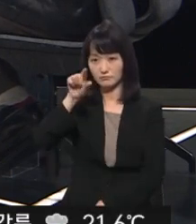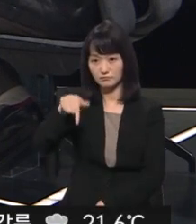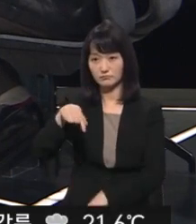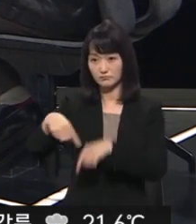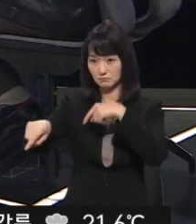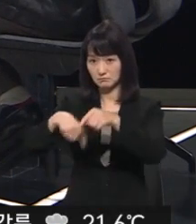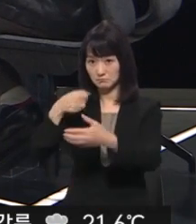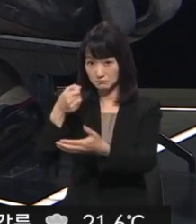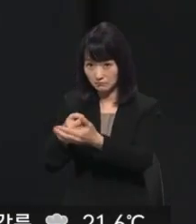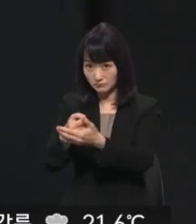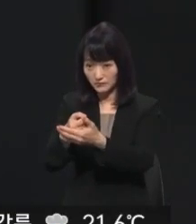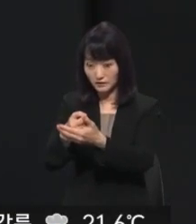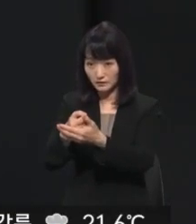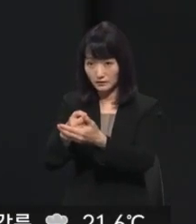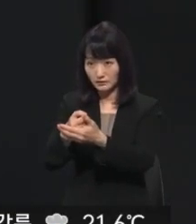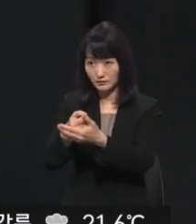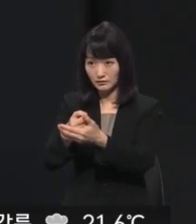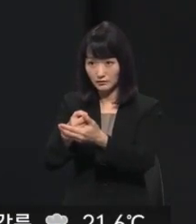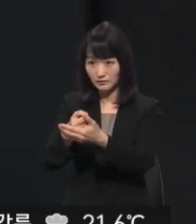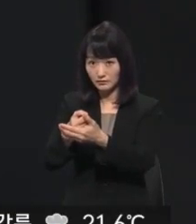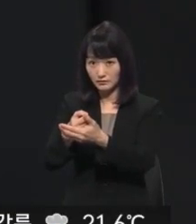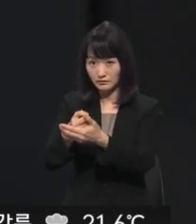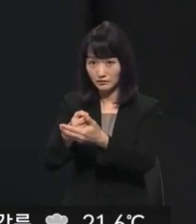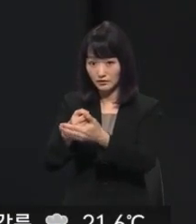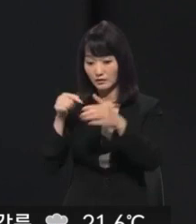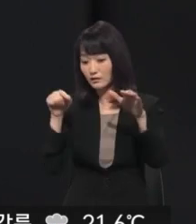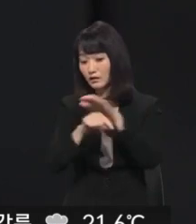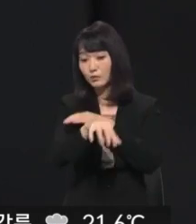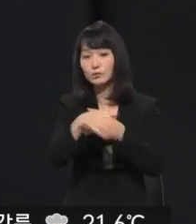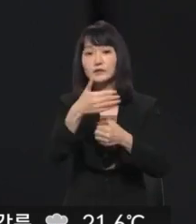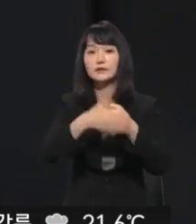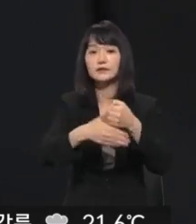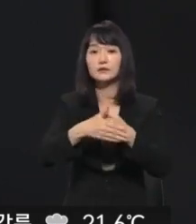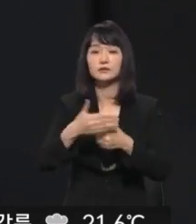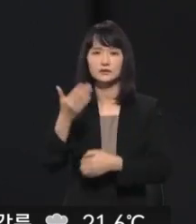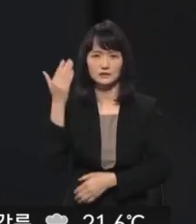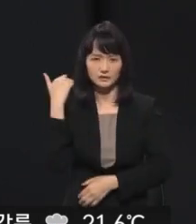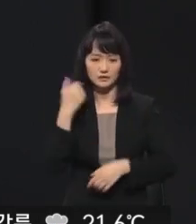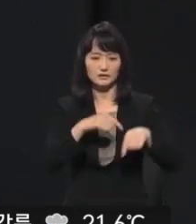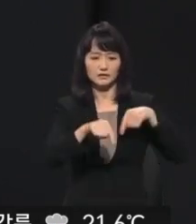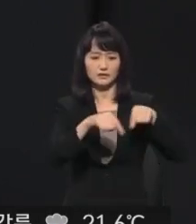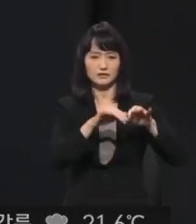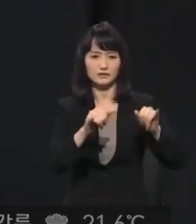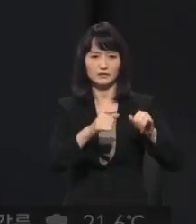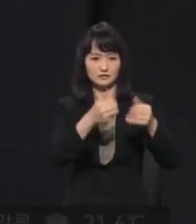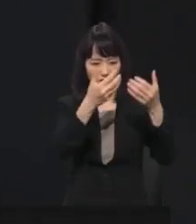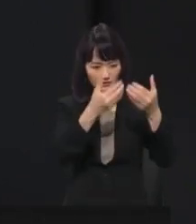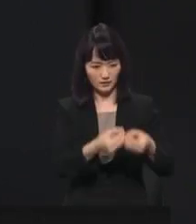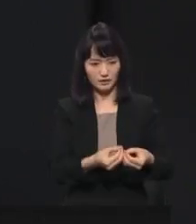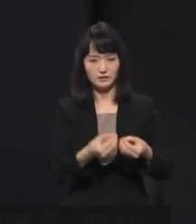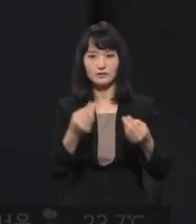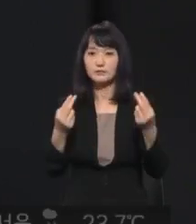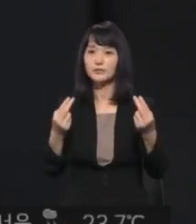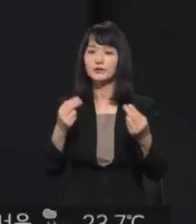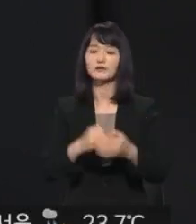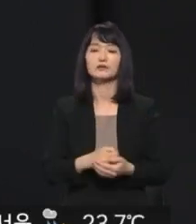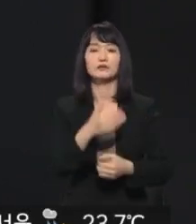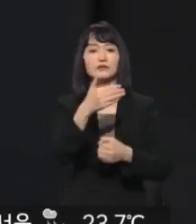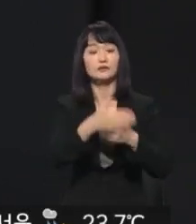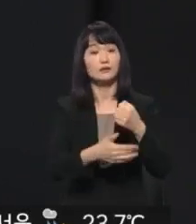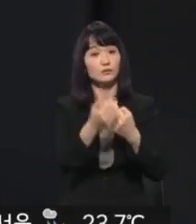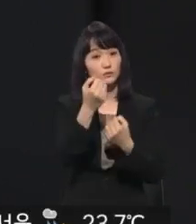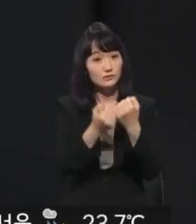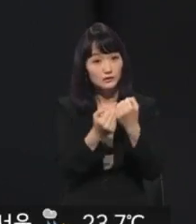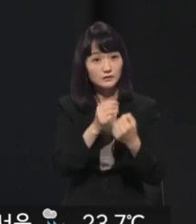때는 대부 라는 지역에서 움직일 수 없고 그 전에 여러 정치인들의 사례를 비교 했을때 대구를 설득하여 쓸